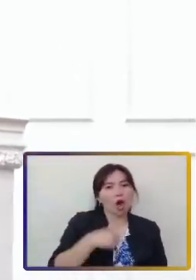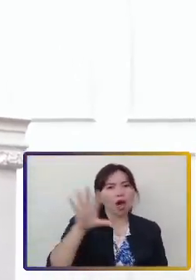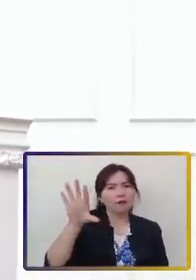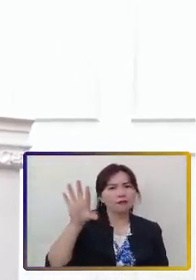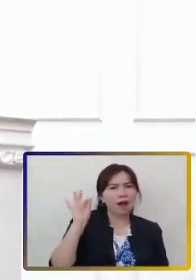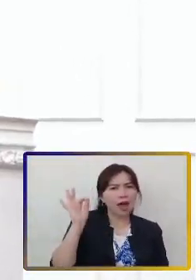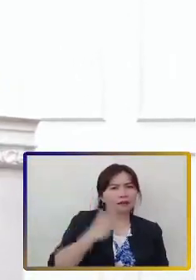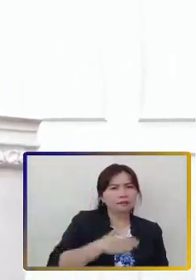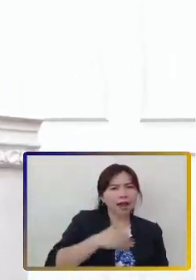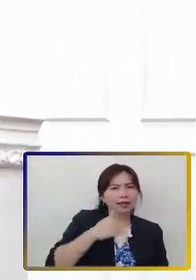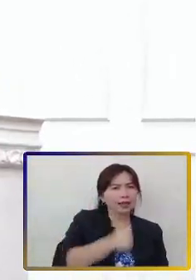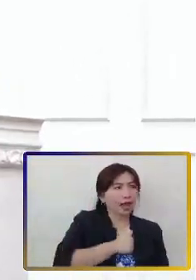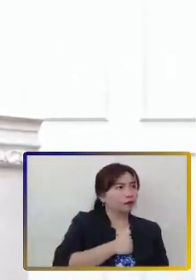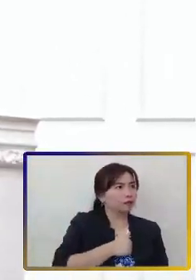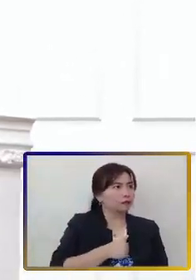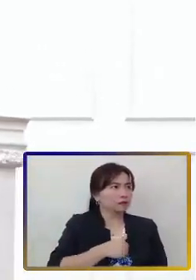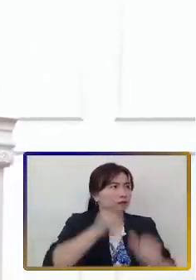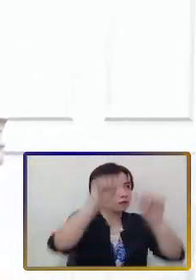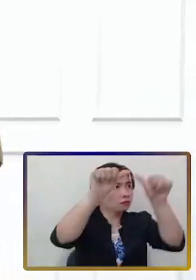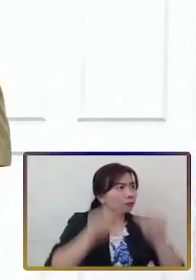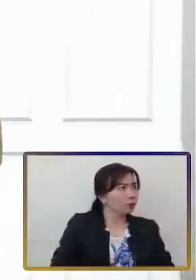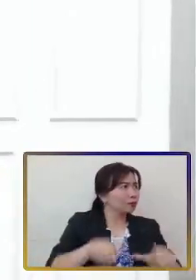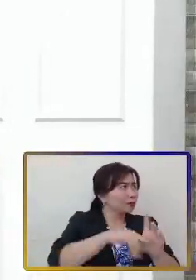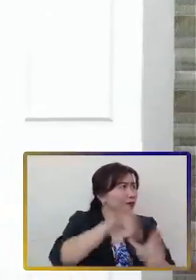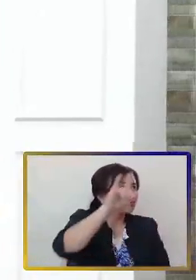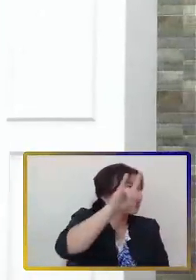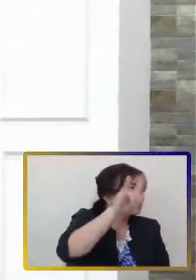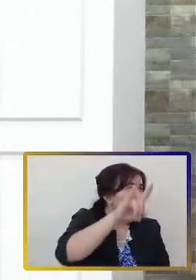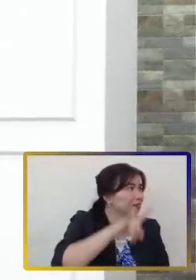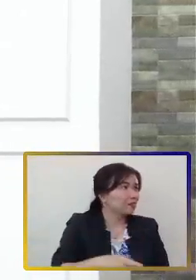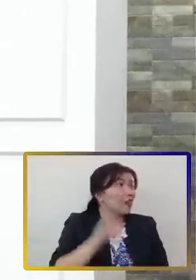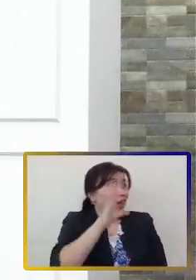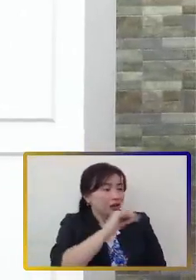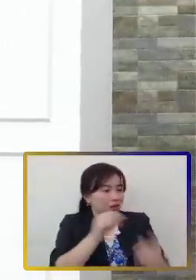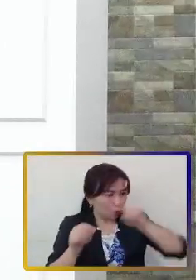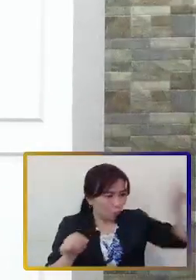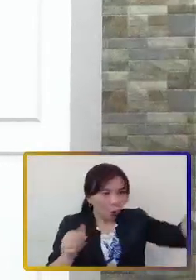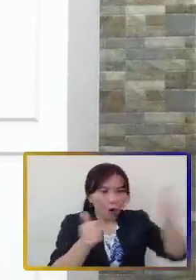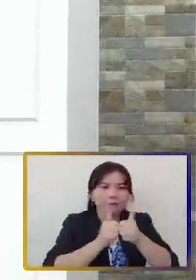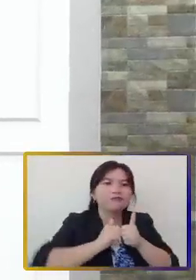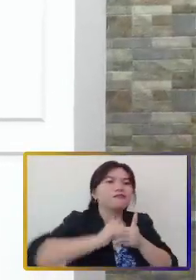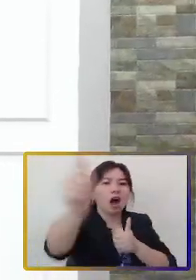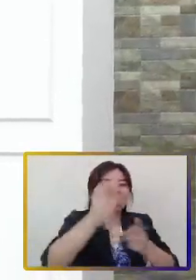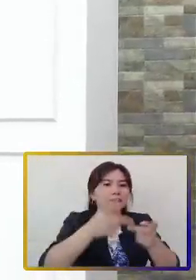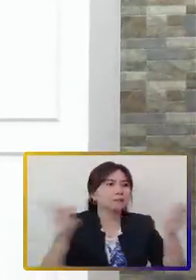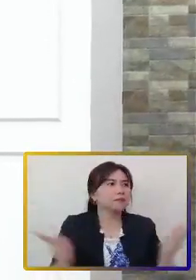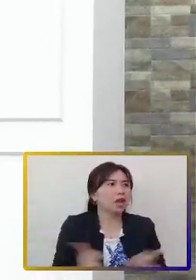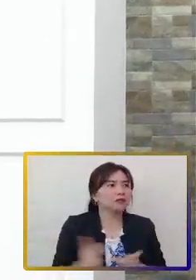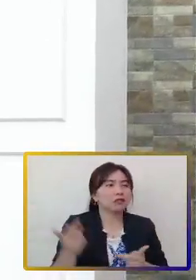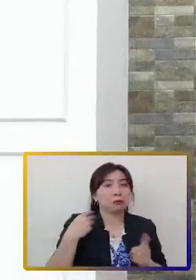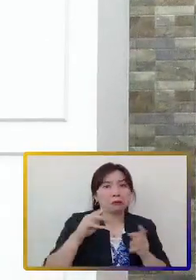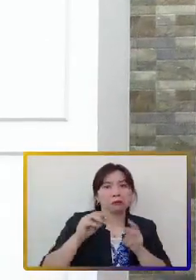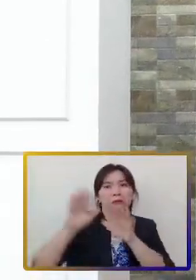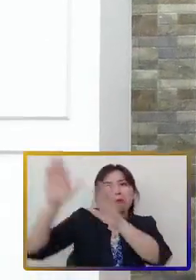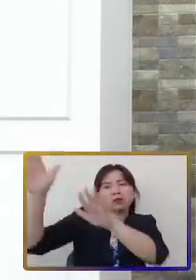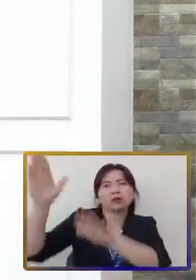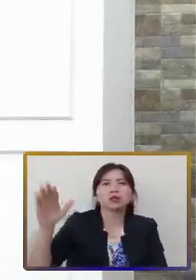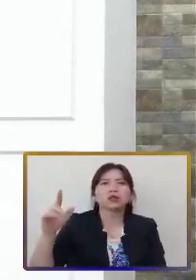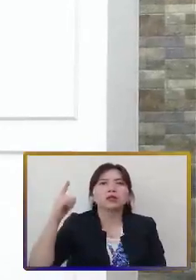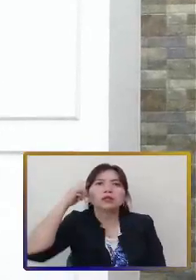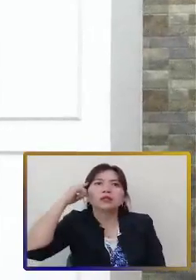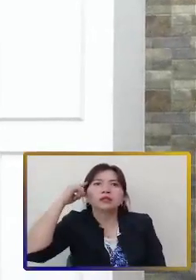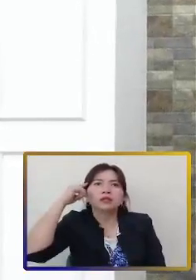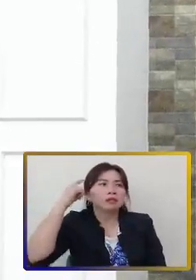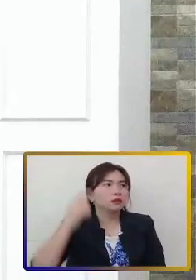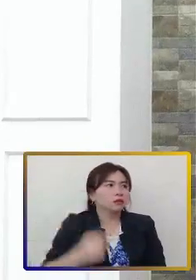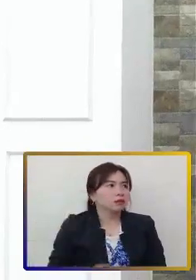mo magbabakasyon sa pagkalayo pupunta pa sa mga sikat na mga venue ng mga bundok ano yun